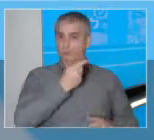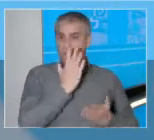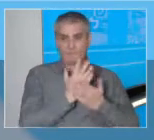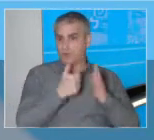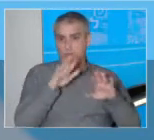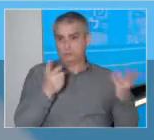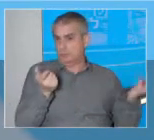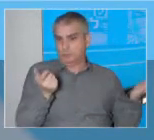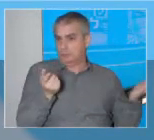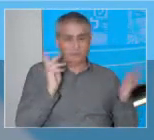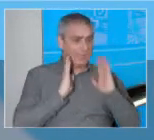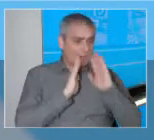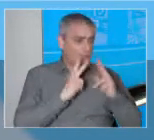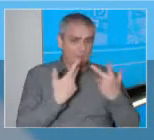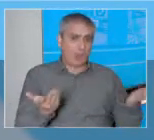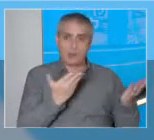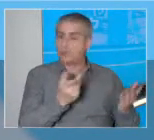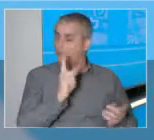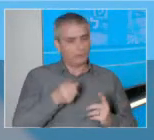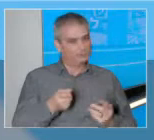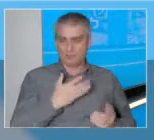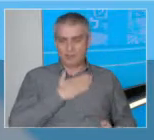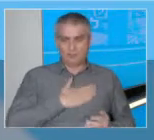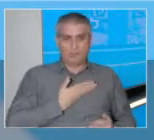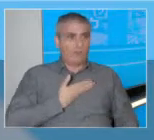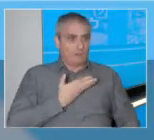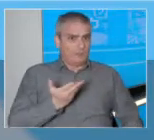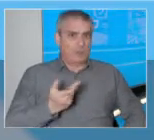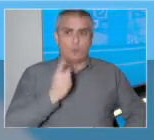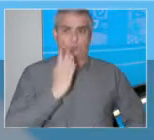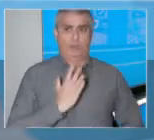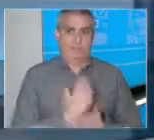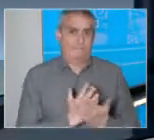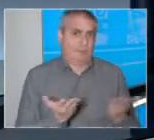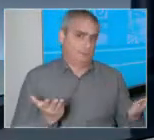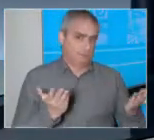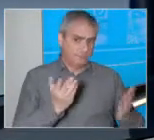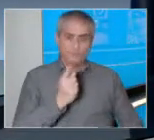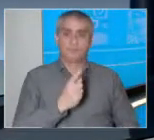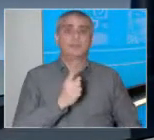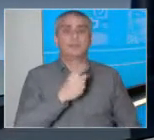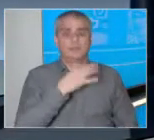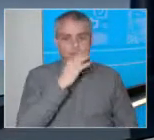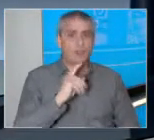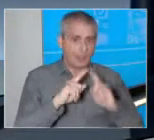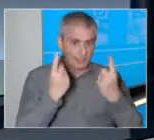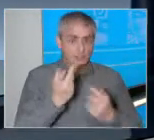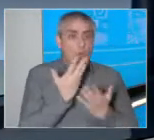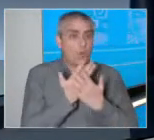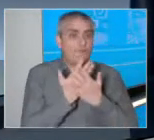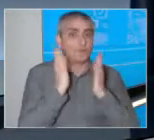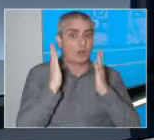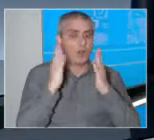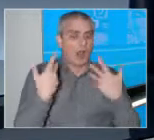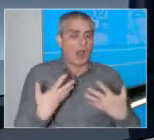הבסיס שלו זה אמון הציבור, אין לו אמון ציבור. הוא לא צריך לשאוף להיות... תגיד, אז נשאל את זה אחרת, מוסי רז. נשאל את זה אחרת. העובדה שהוא כל